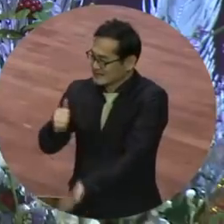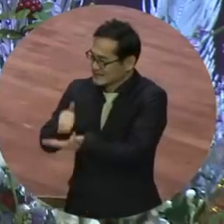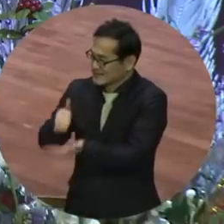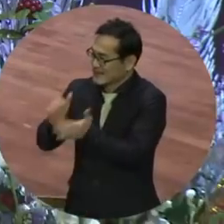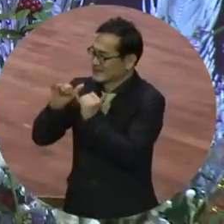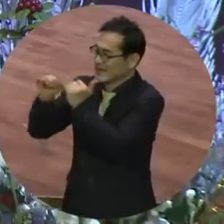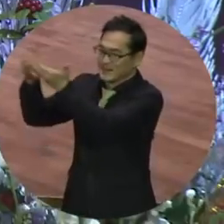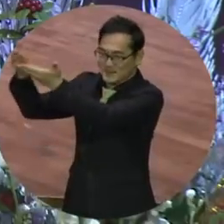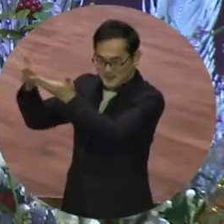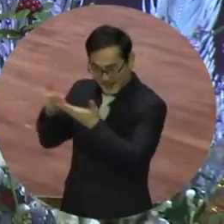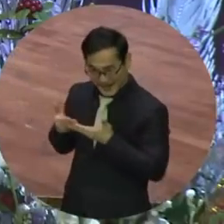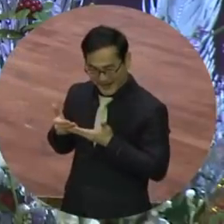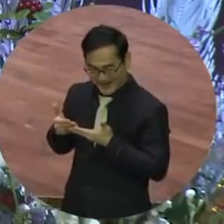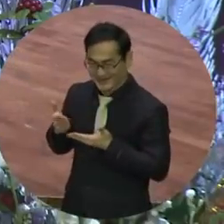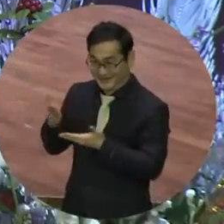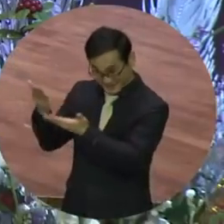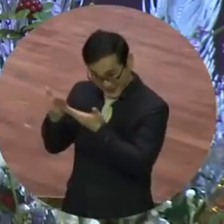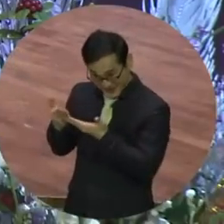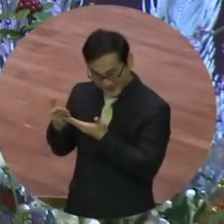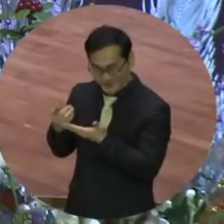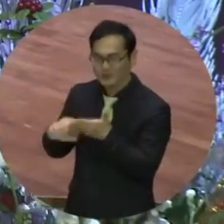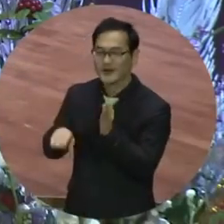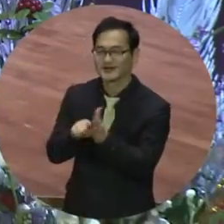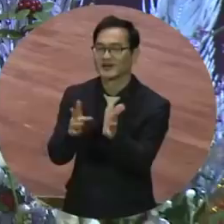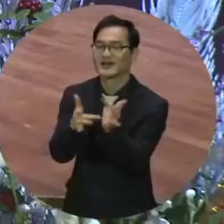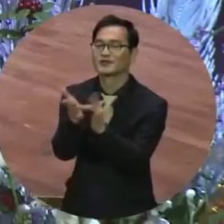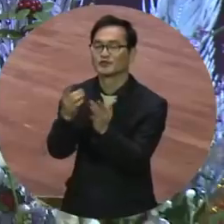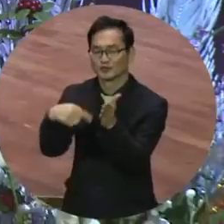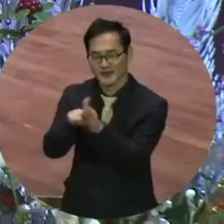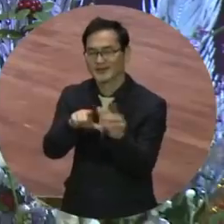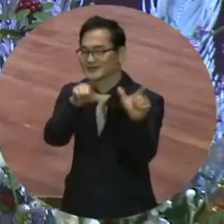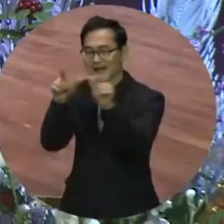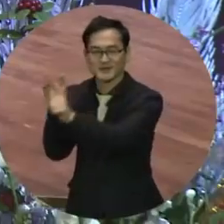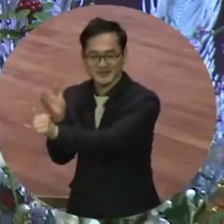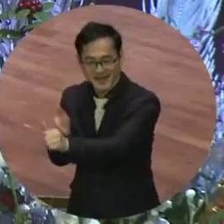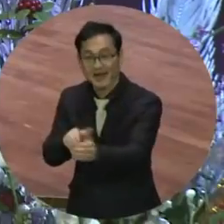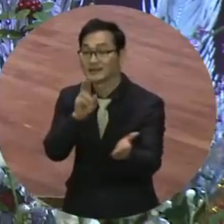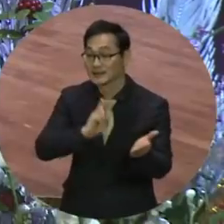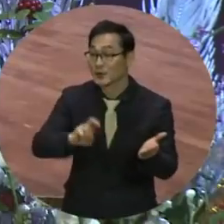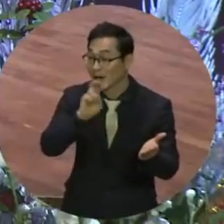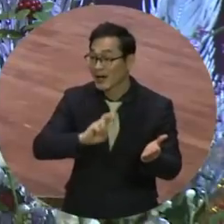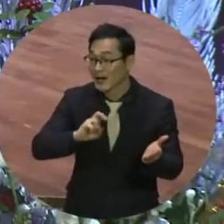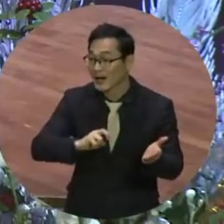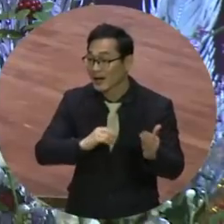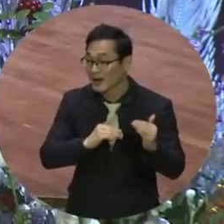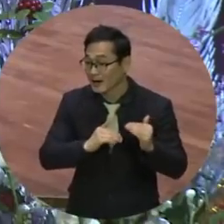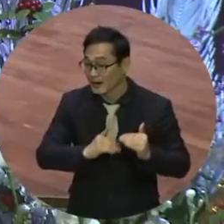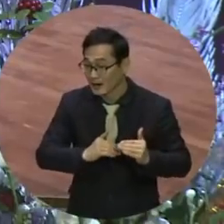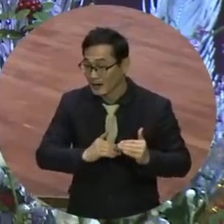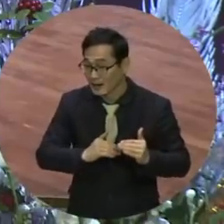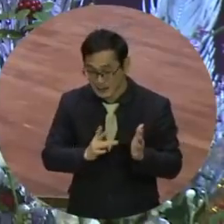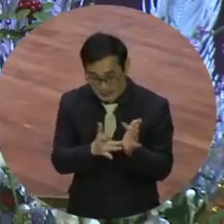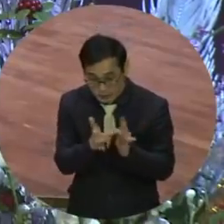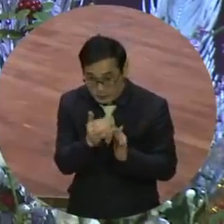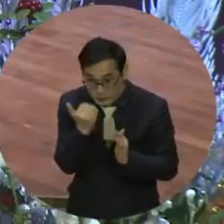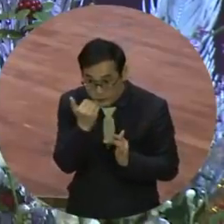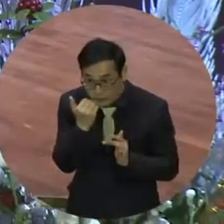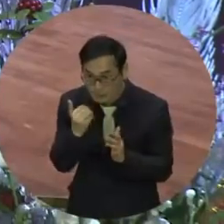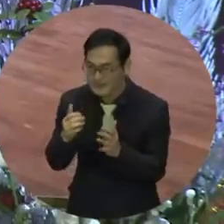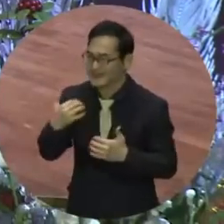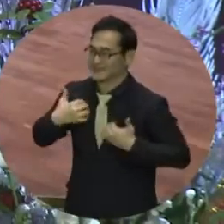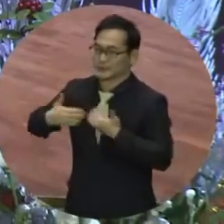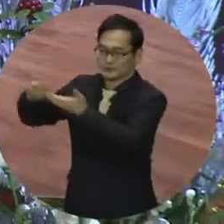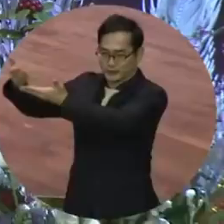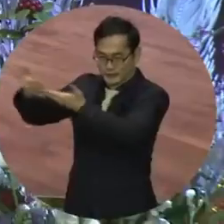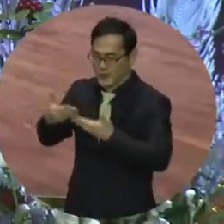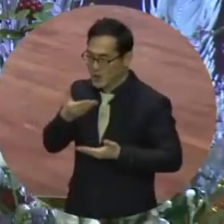위해 삽시다. 자, 예수님이 누구신지 여기서 볼 수 있죠. 우리의 기쁨이 되시고 또 무한한 복락